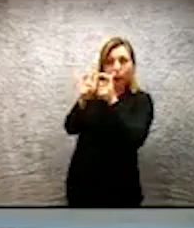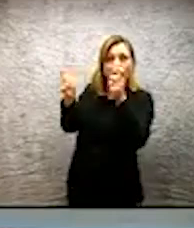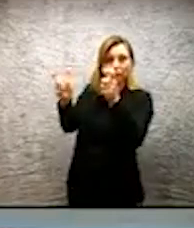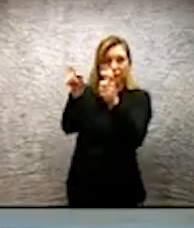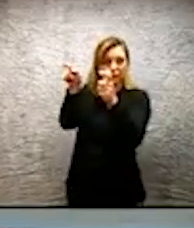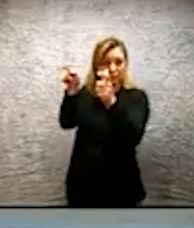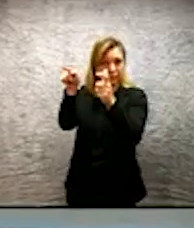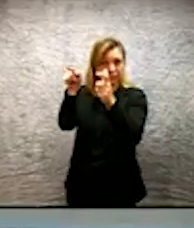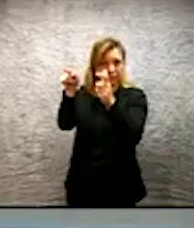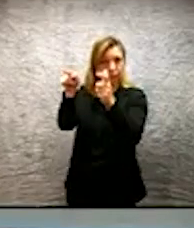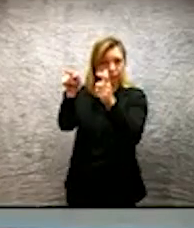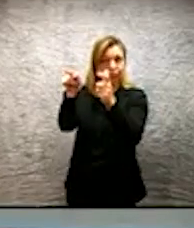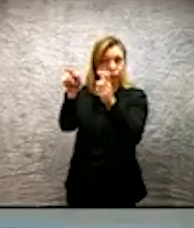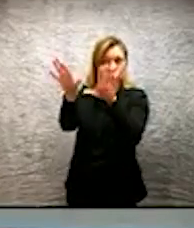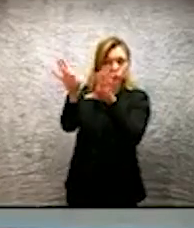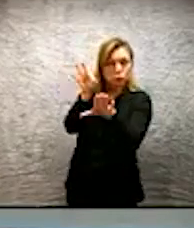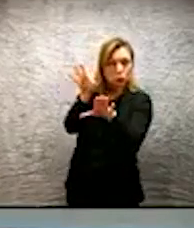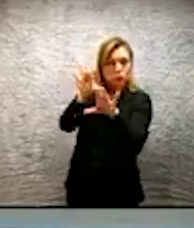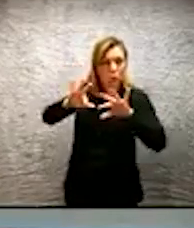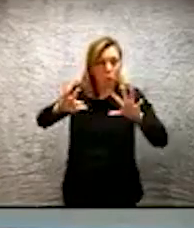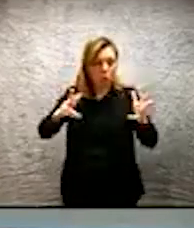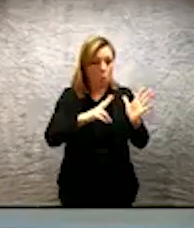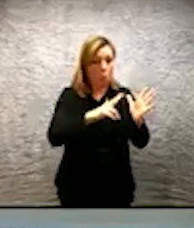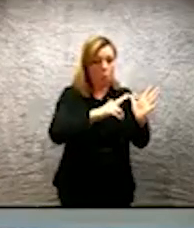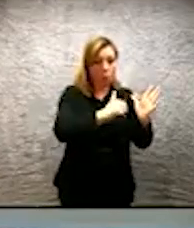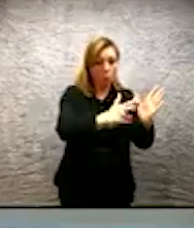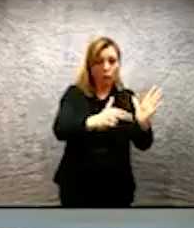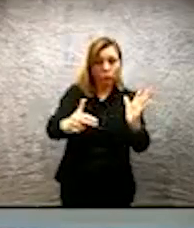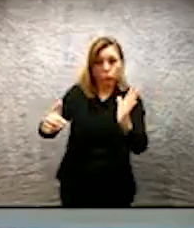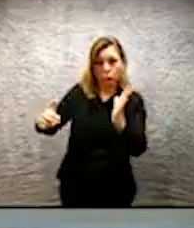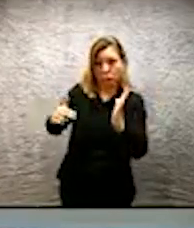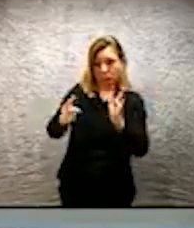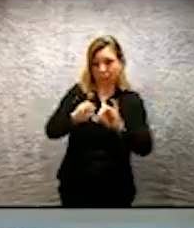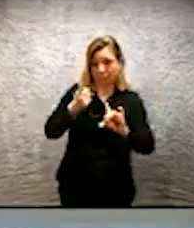organe qui sera traduit au travers d'une convention qui va